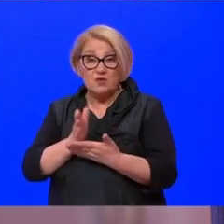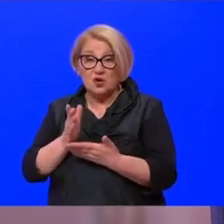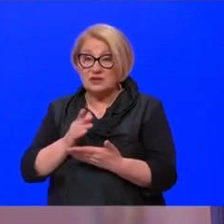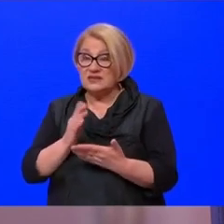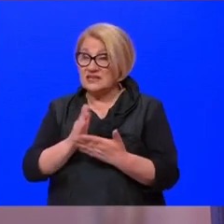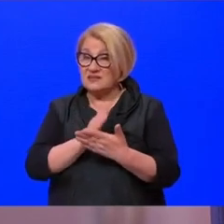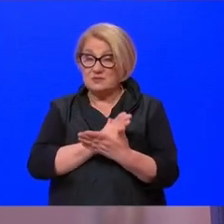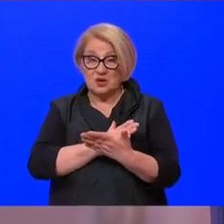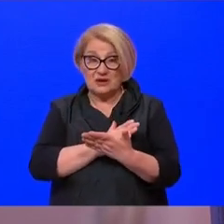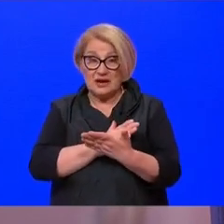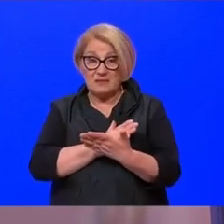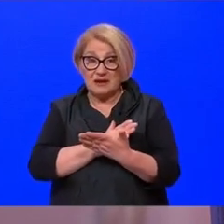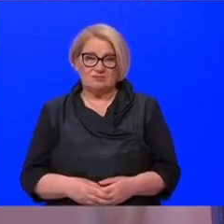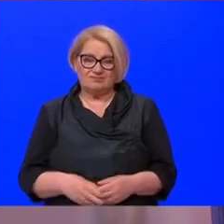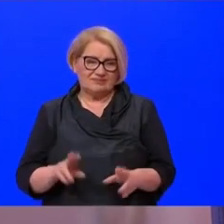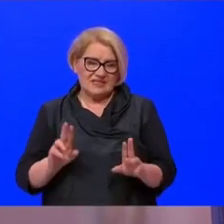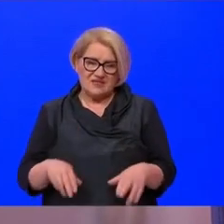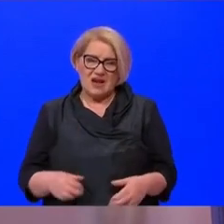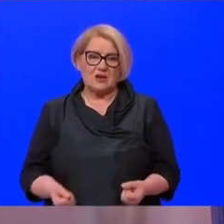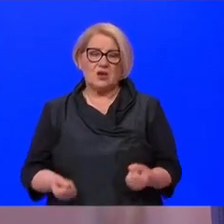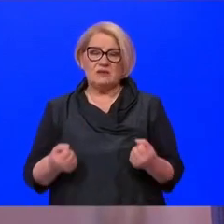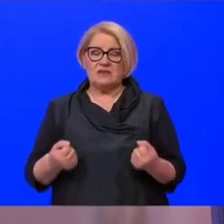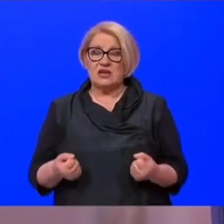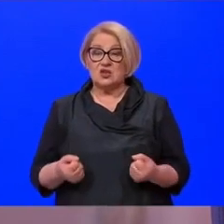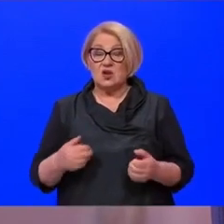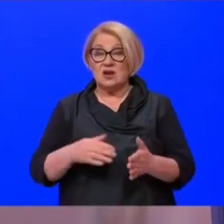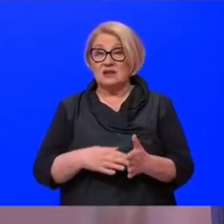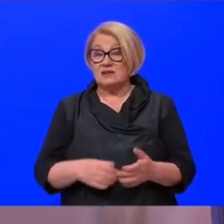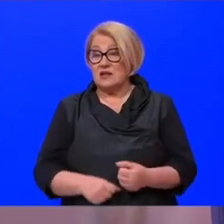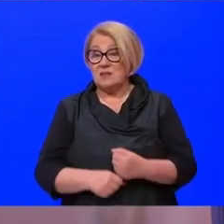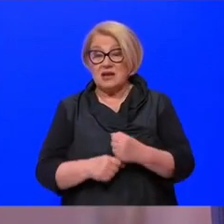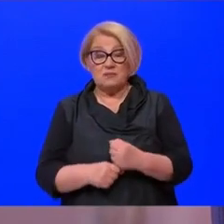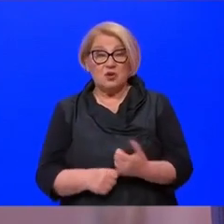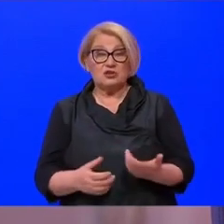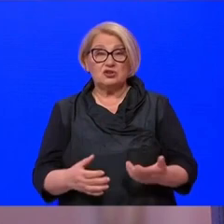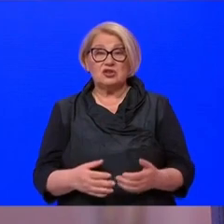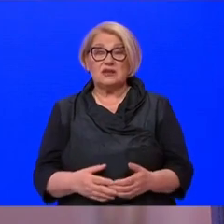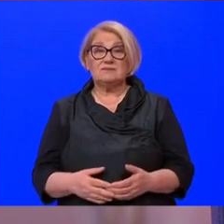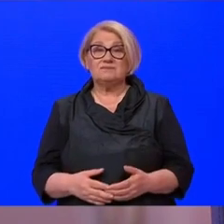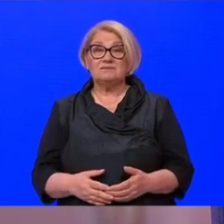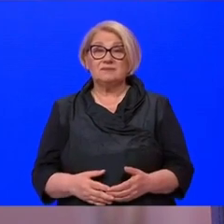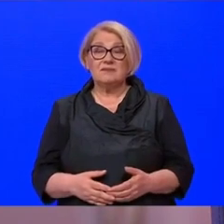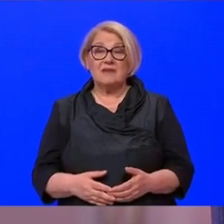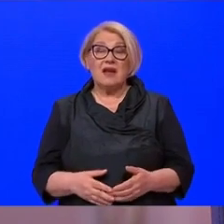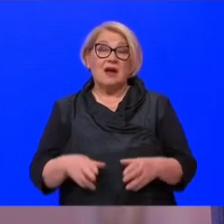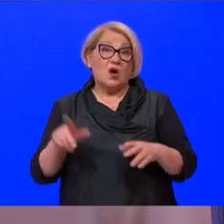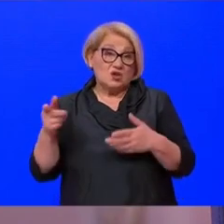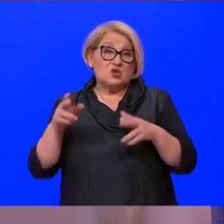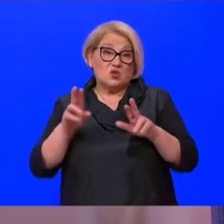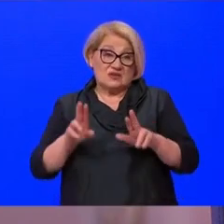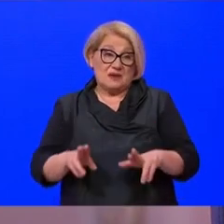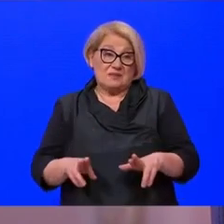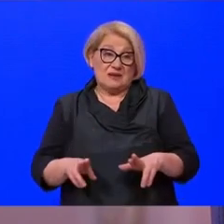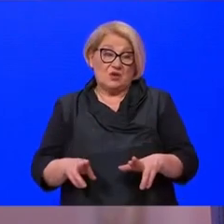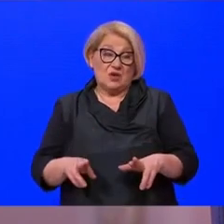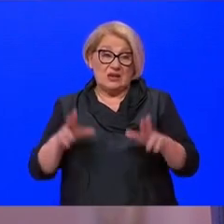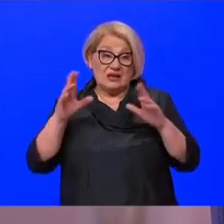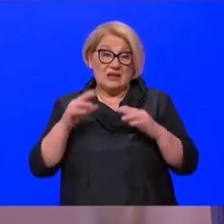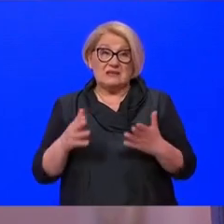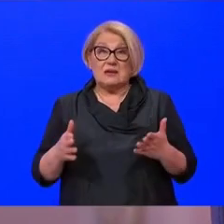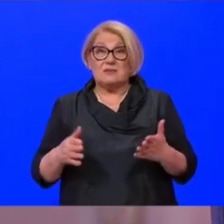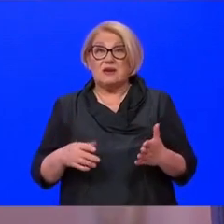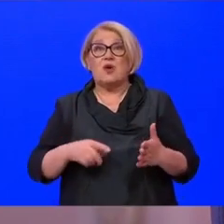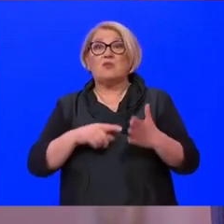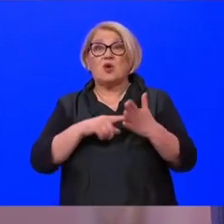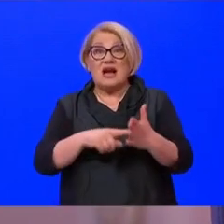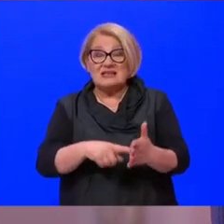provoditi. Dakle, nisu se imali gdje utrošiti sve. Podrška, jer vi ste itekako pravi ambasadori naše zemlje. Jer znamo kad odete